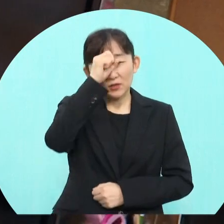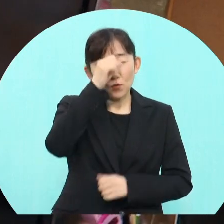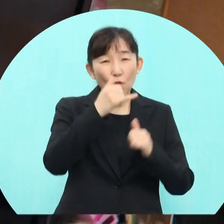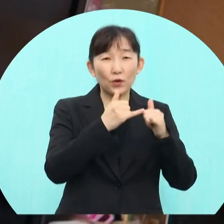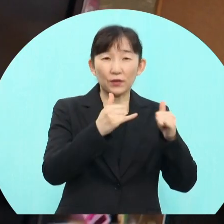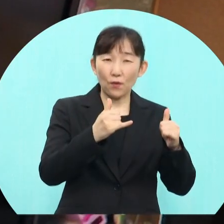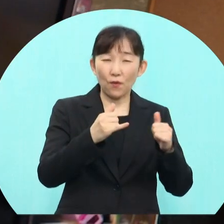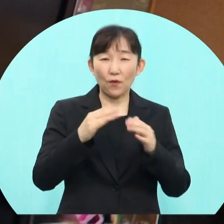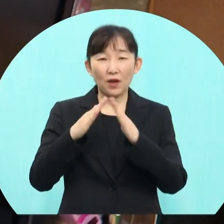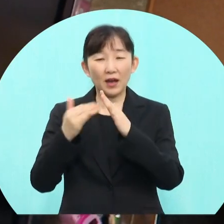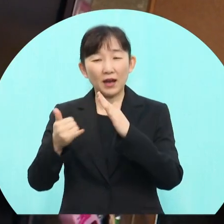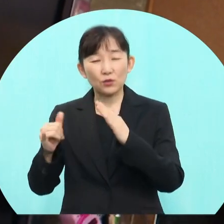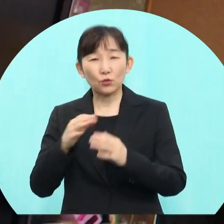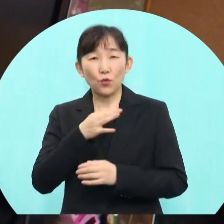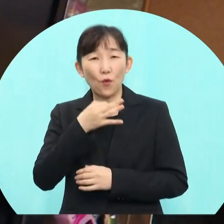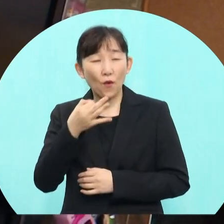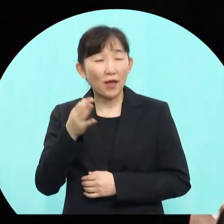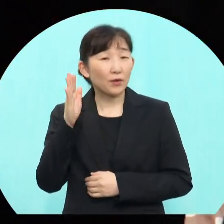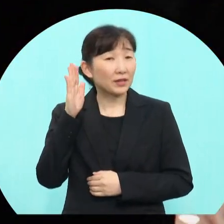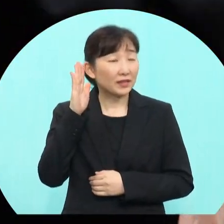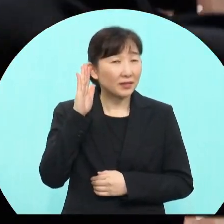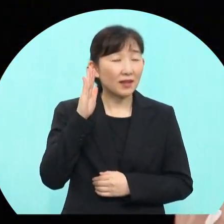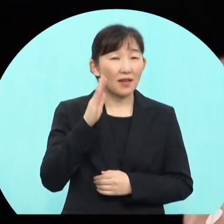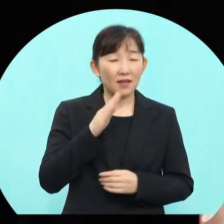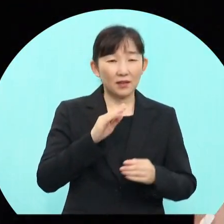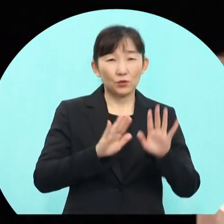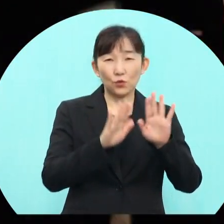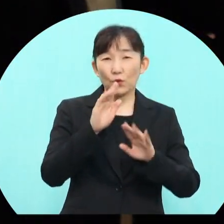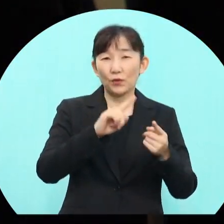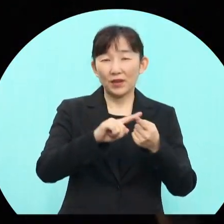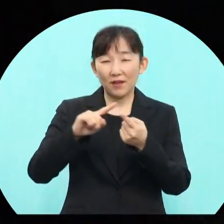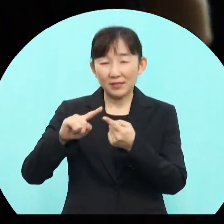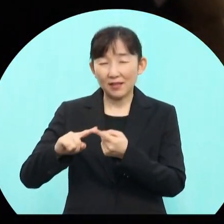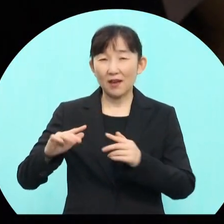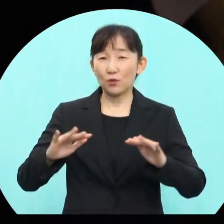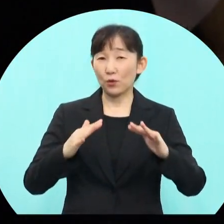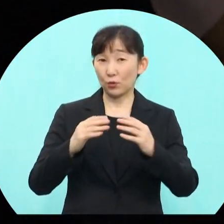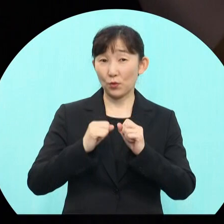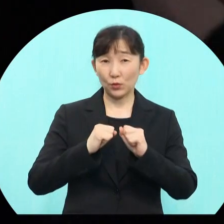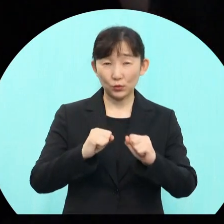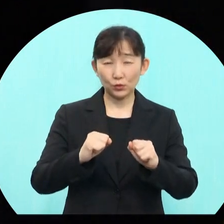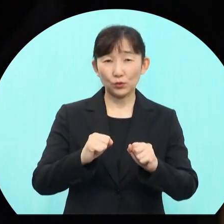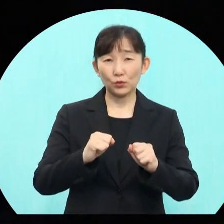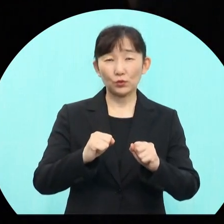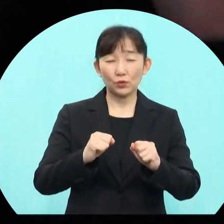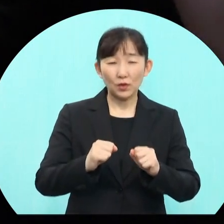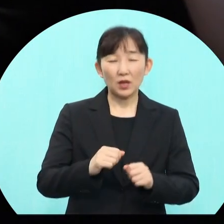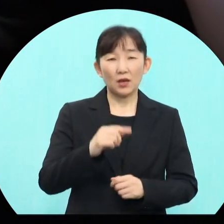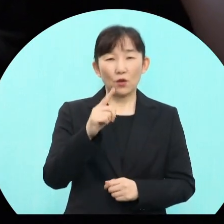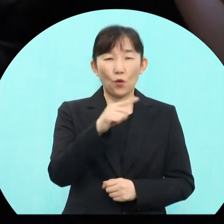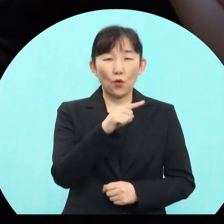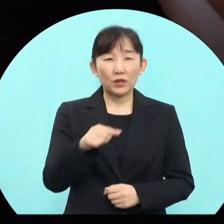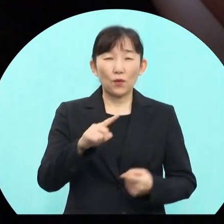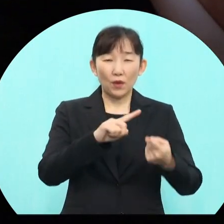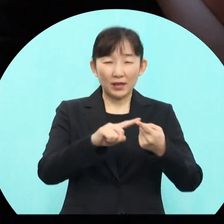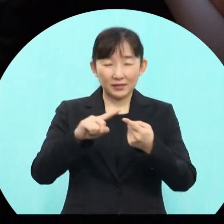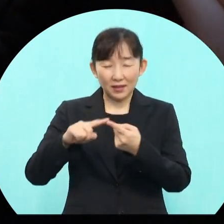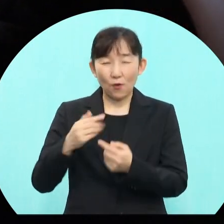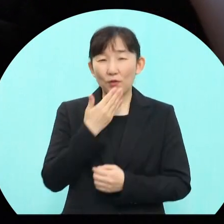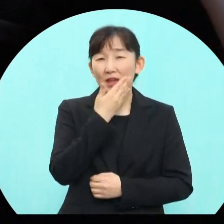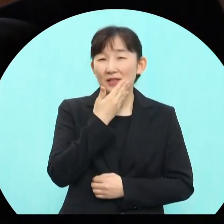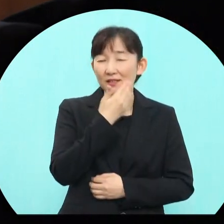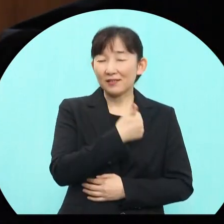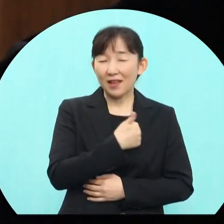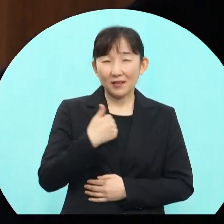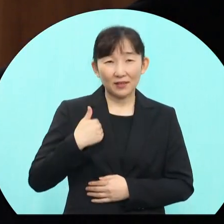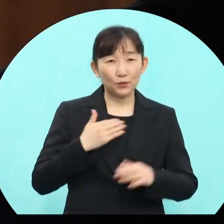の人や家族の声をよく聞き、状況に応じた取り組みを行うことで、その人らしさを大切に